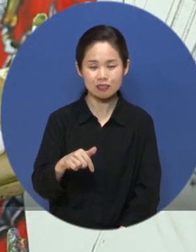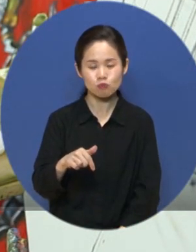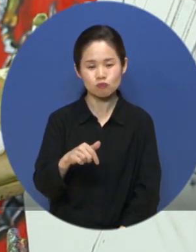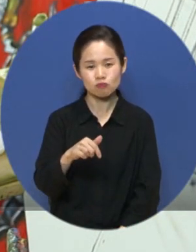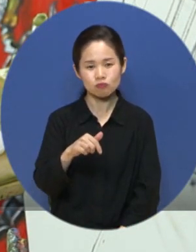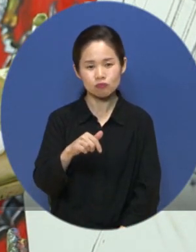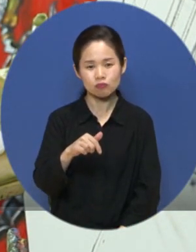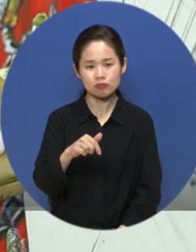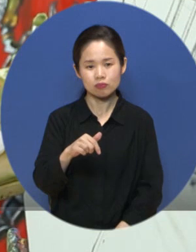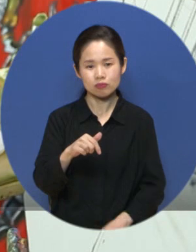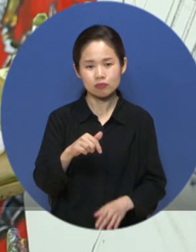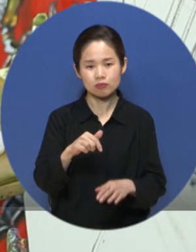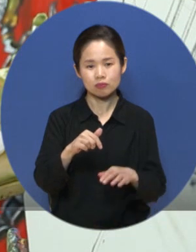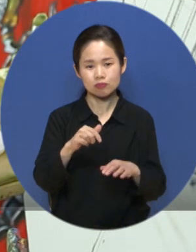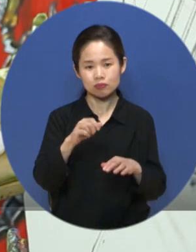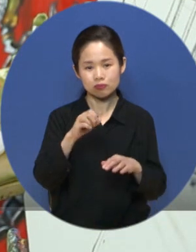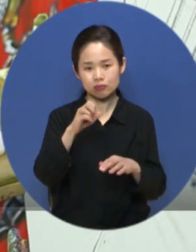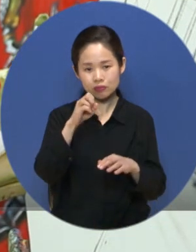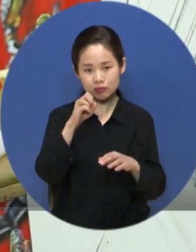물감을